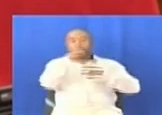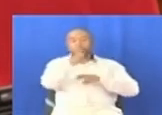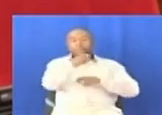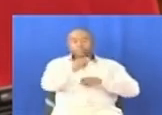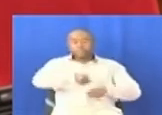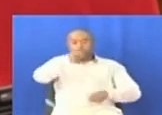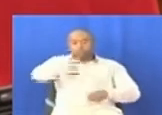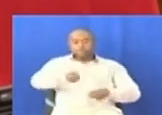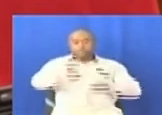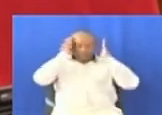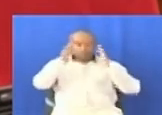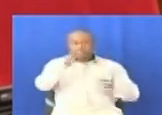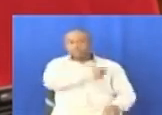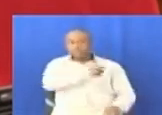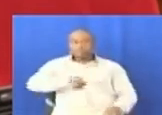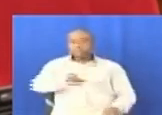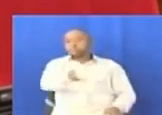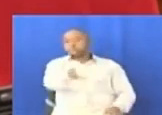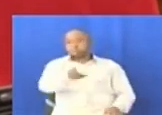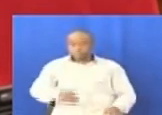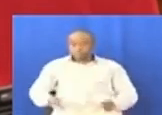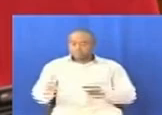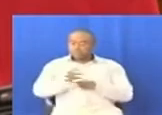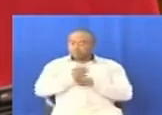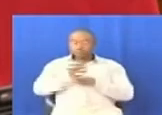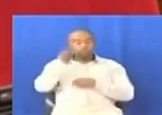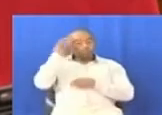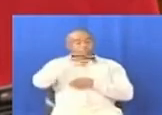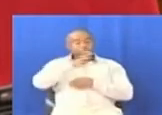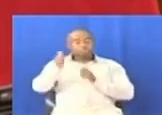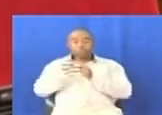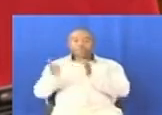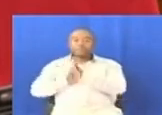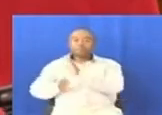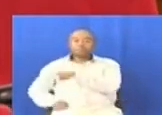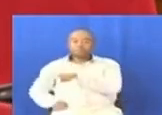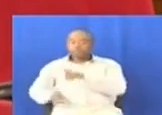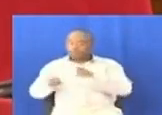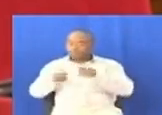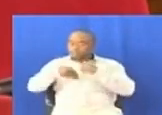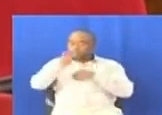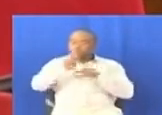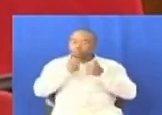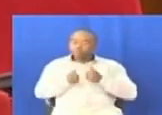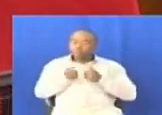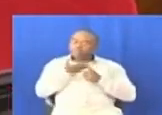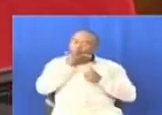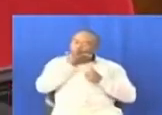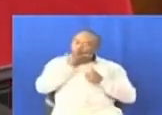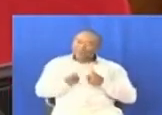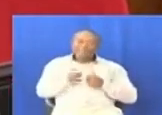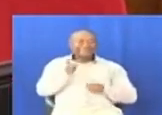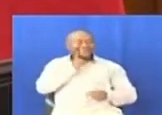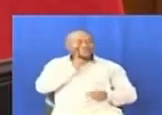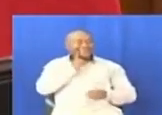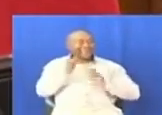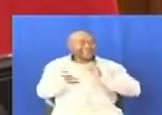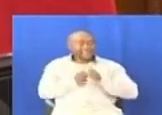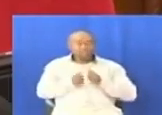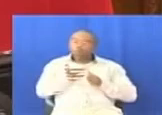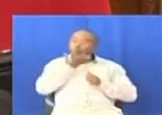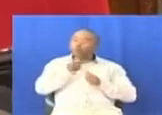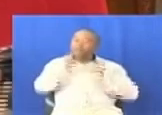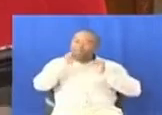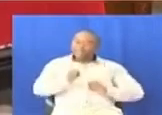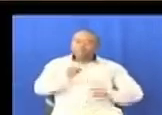kumpongeza Mheshimiwa Rais zidi ya ugonjwa huu wa corona, lakini tumtumaini Bwana kwa kila jambo, Bwana